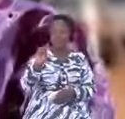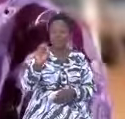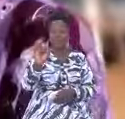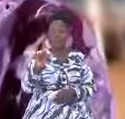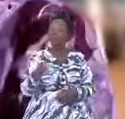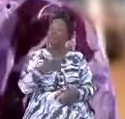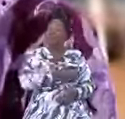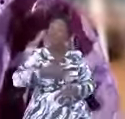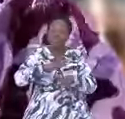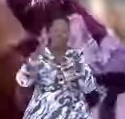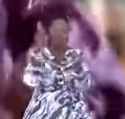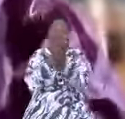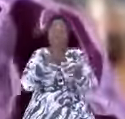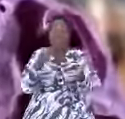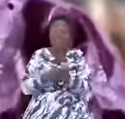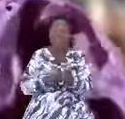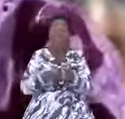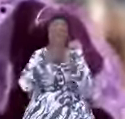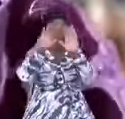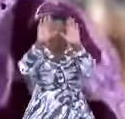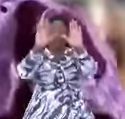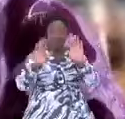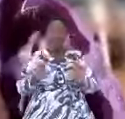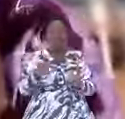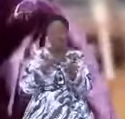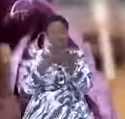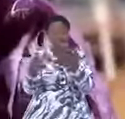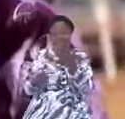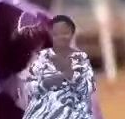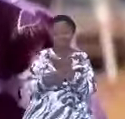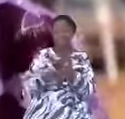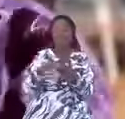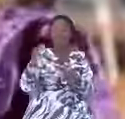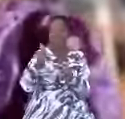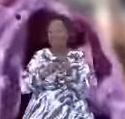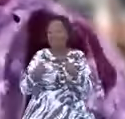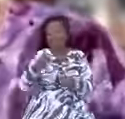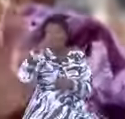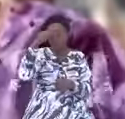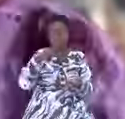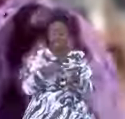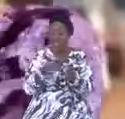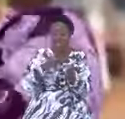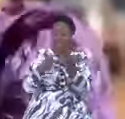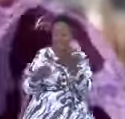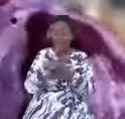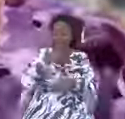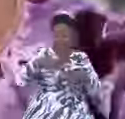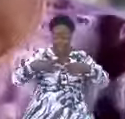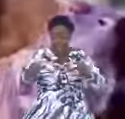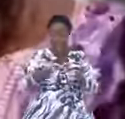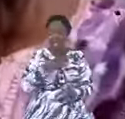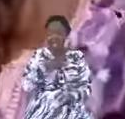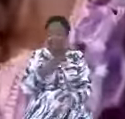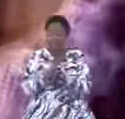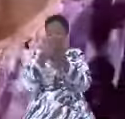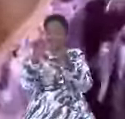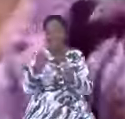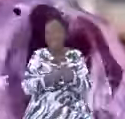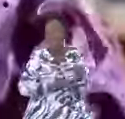comme ailleurs sur le patch est bonne et j'ai donné ma vie je me suis le pâté j'ai tout brûler parce que oui